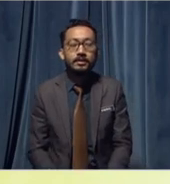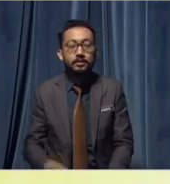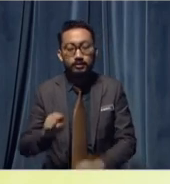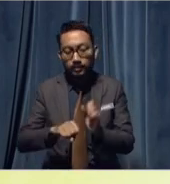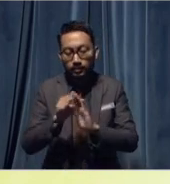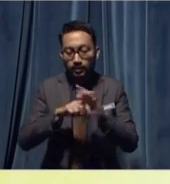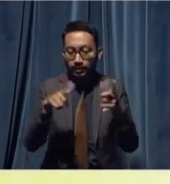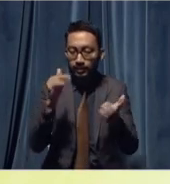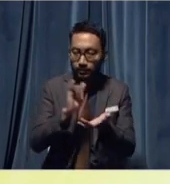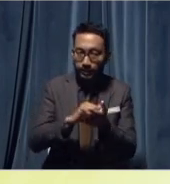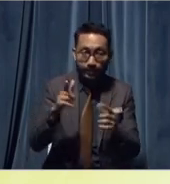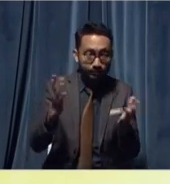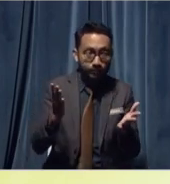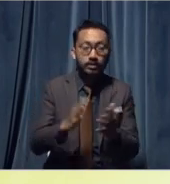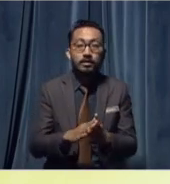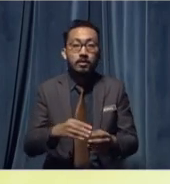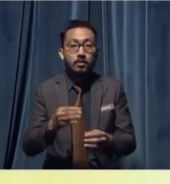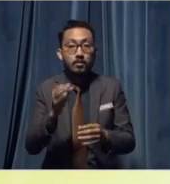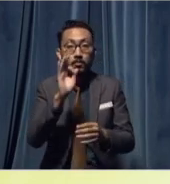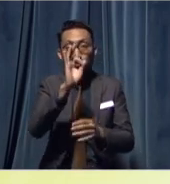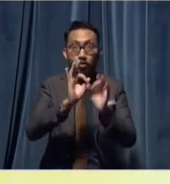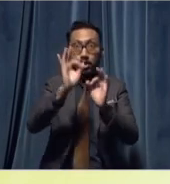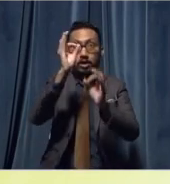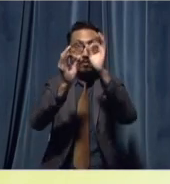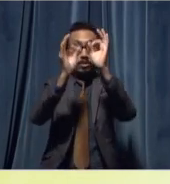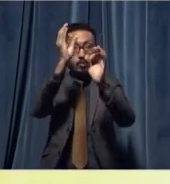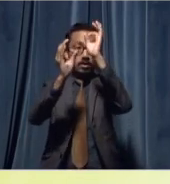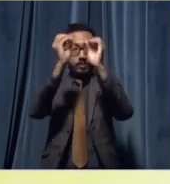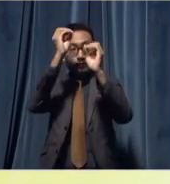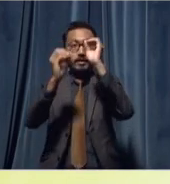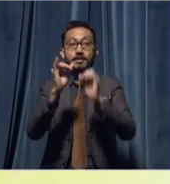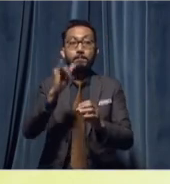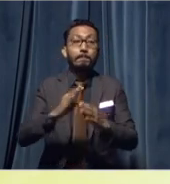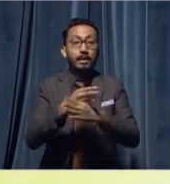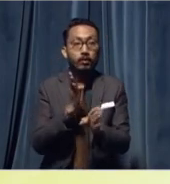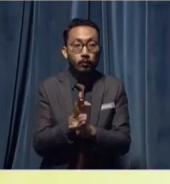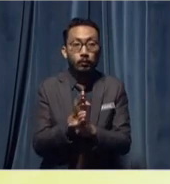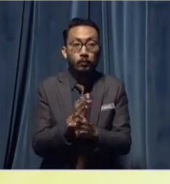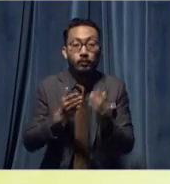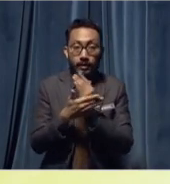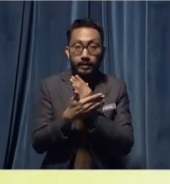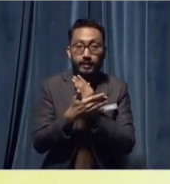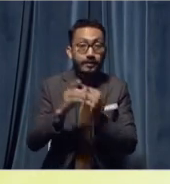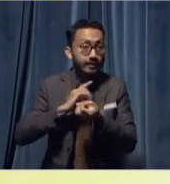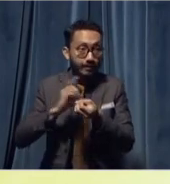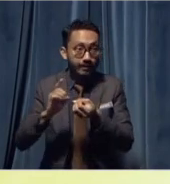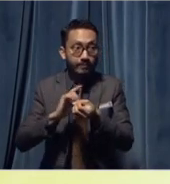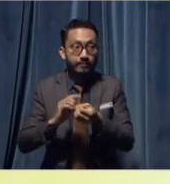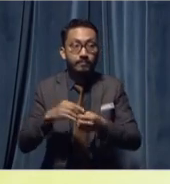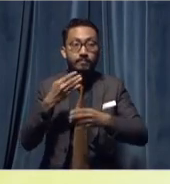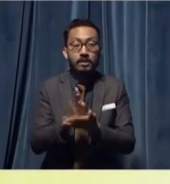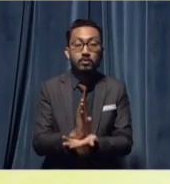itu, buih-buih yang terbentuk oleh deterjen membantu mengapungkan